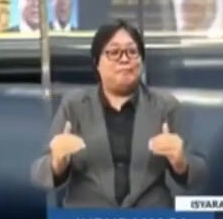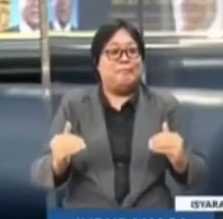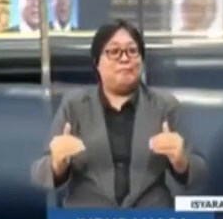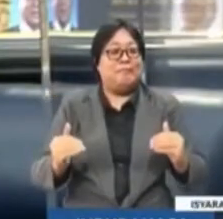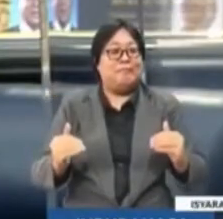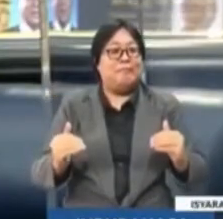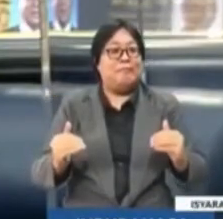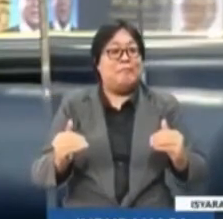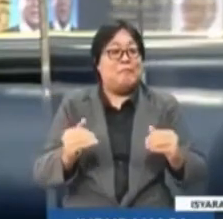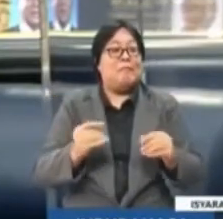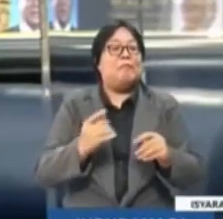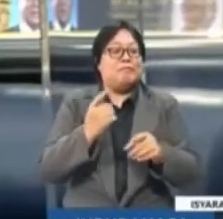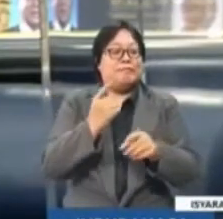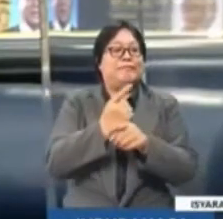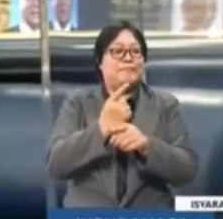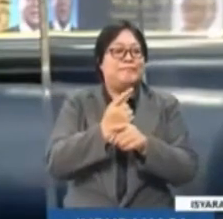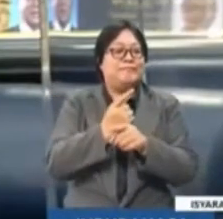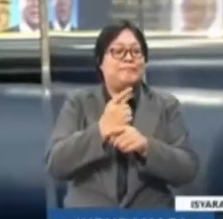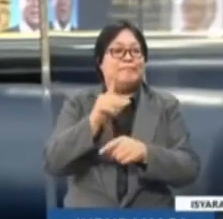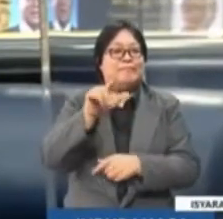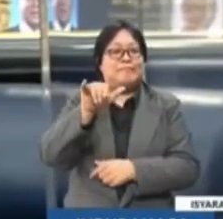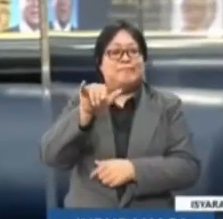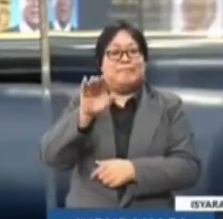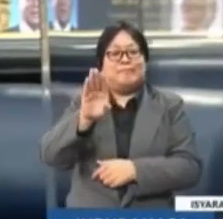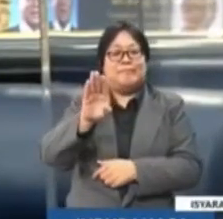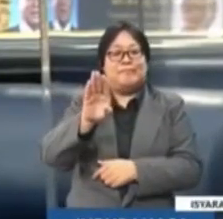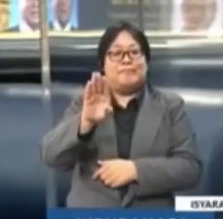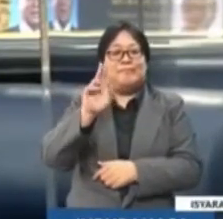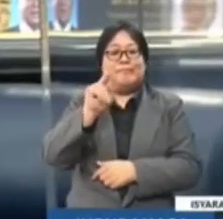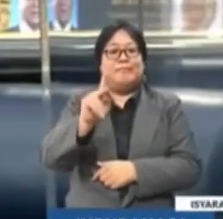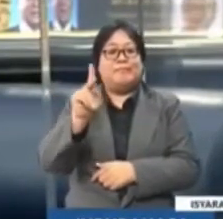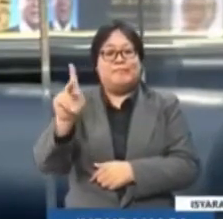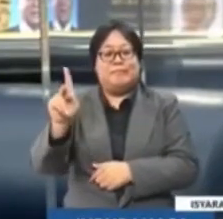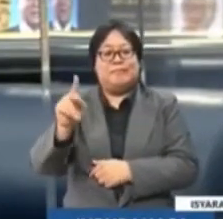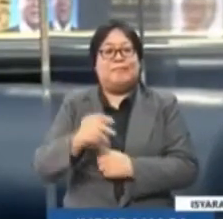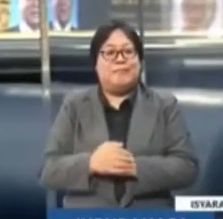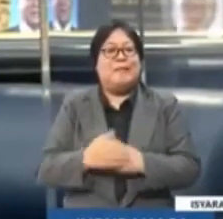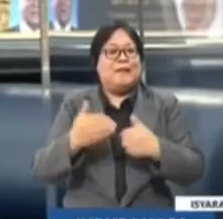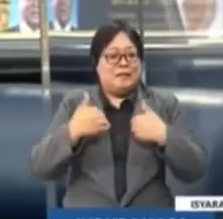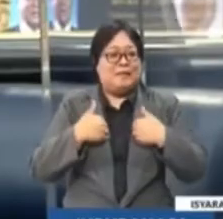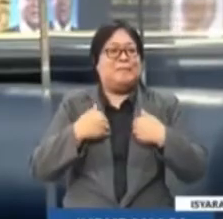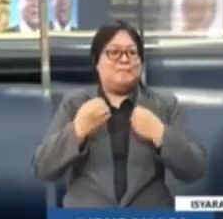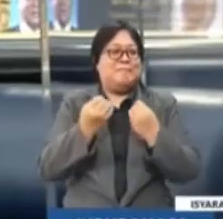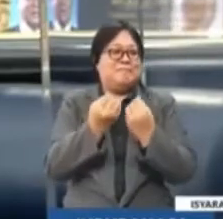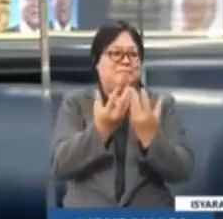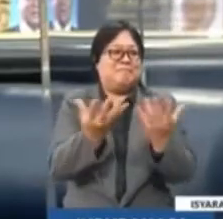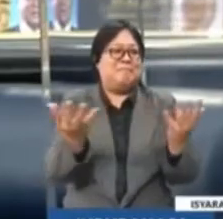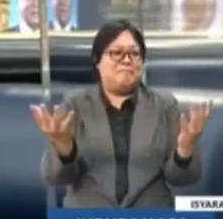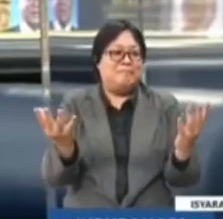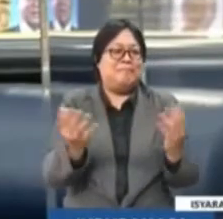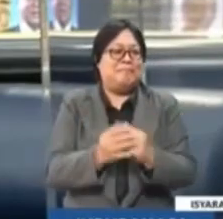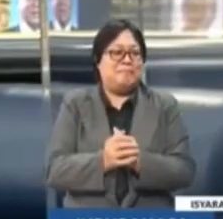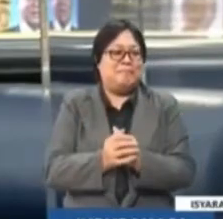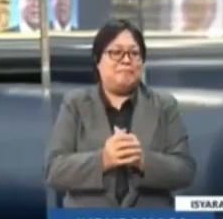Betul seperti kata yang Bomat Kota Kinabalu Ada banyak